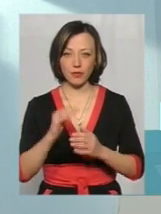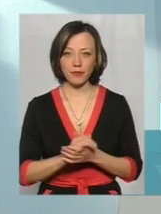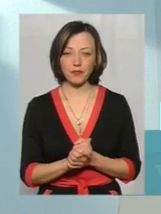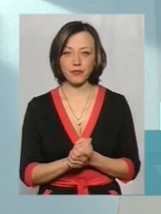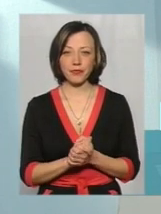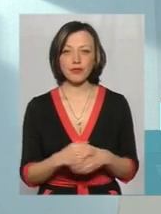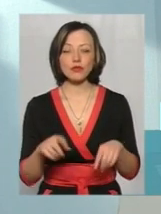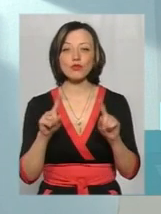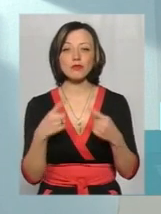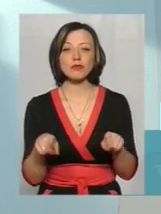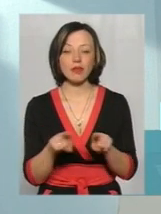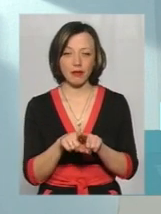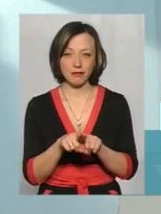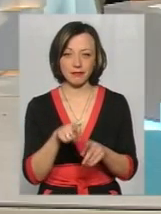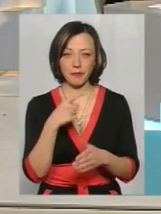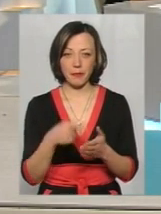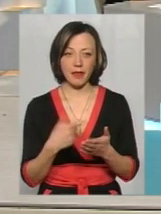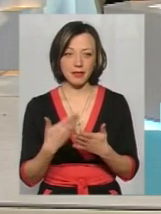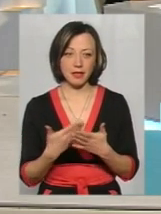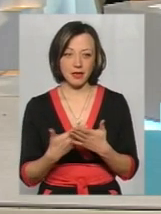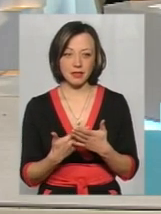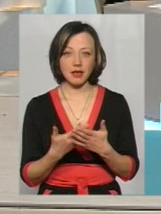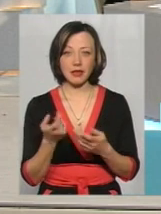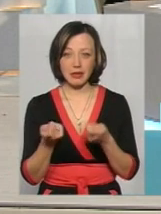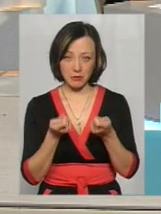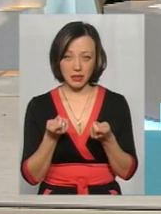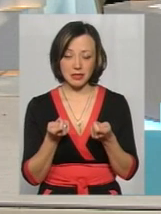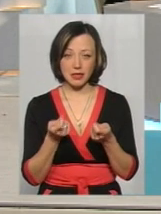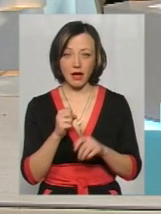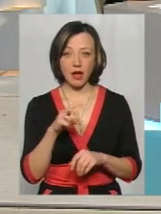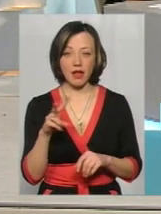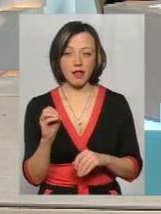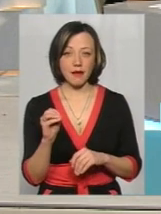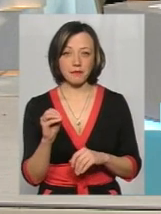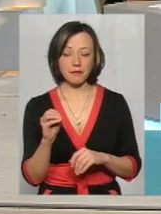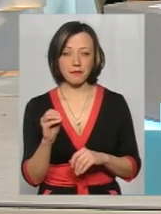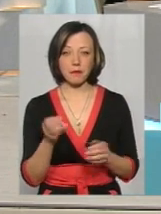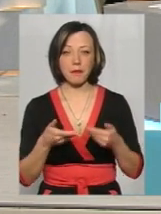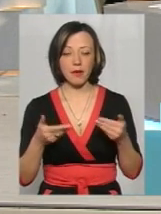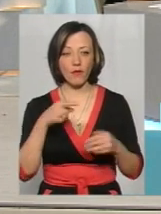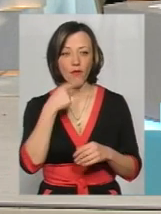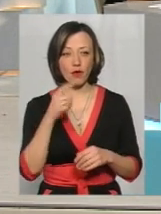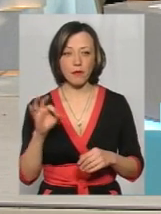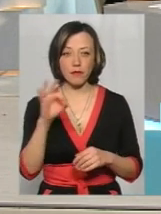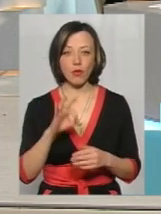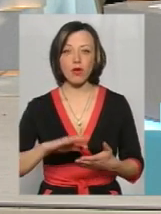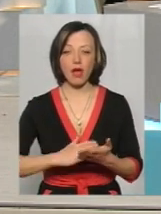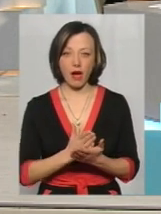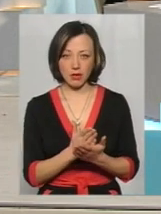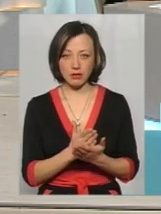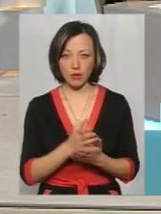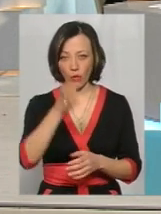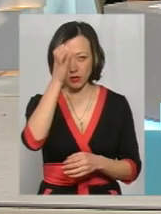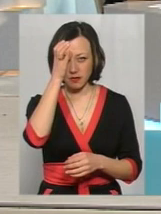Чому так? Здається, ну, дрібниця, але ми говоримо про